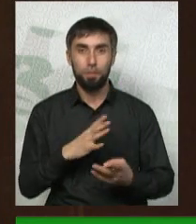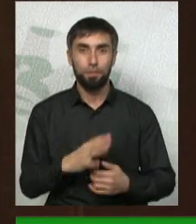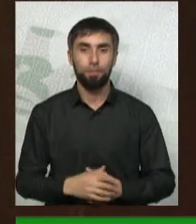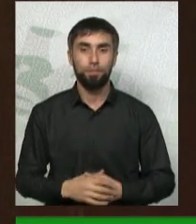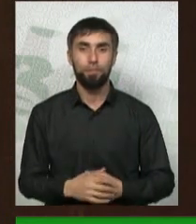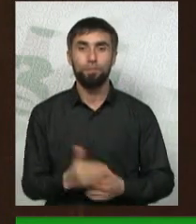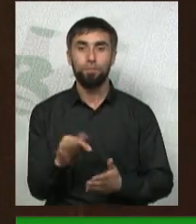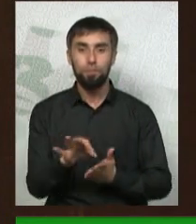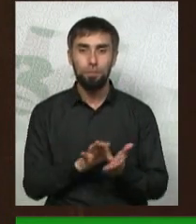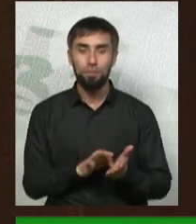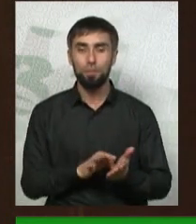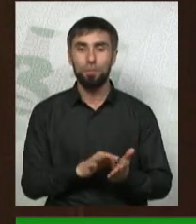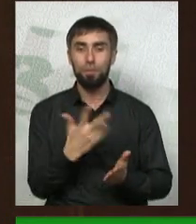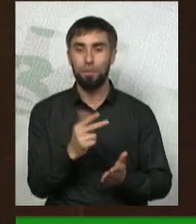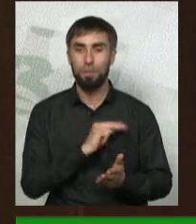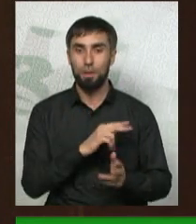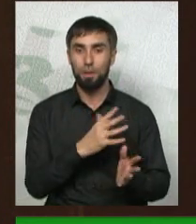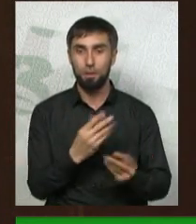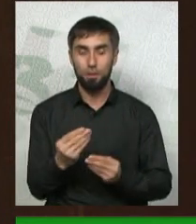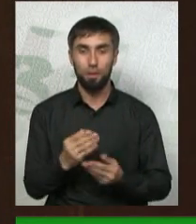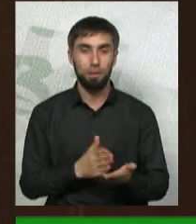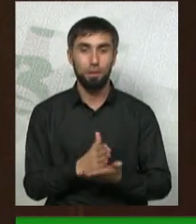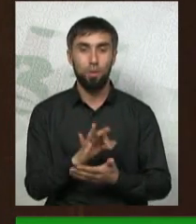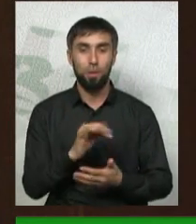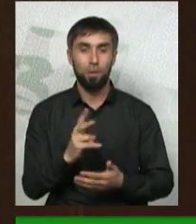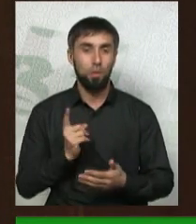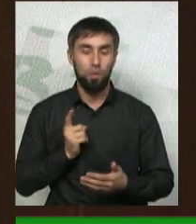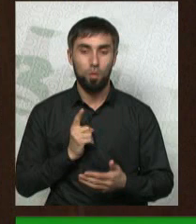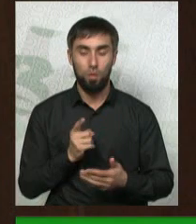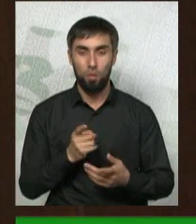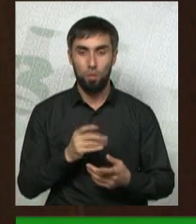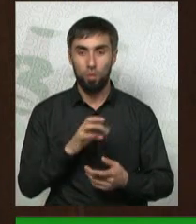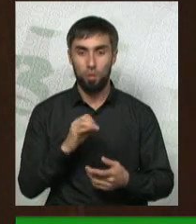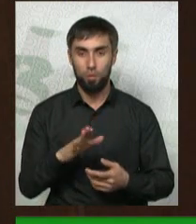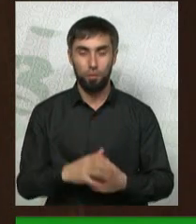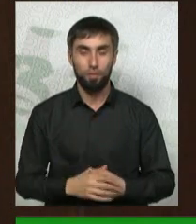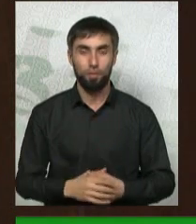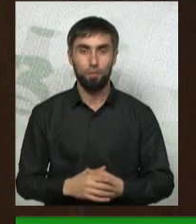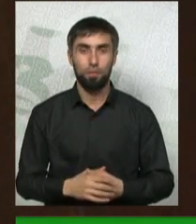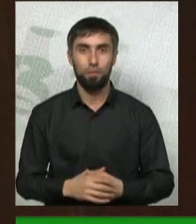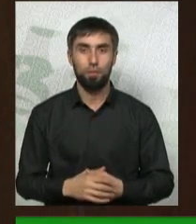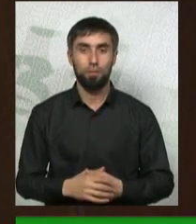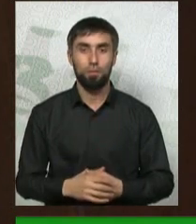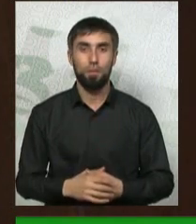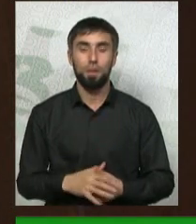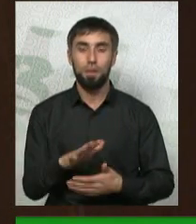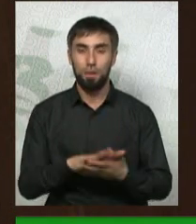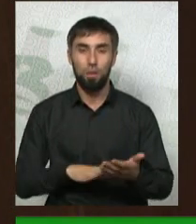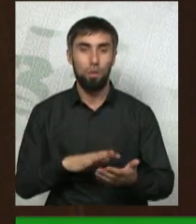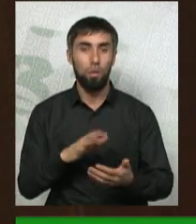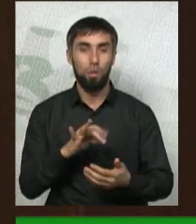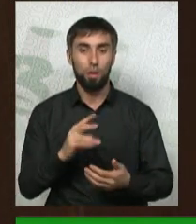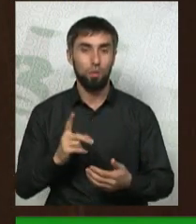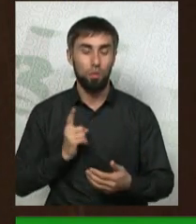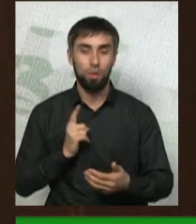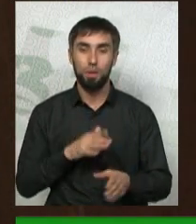быть незамедлительно в течение 3 рабочих дней направлены в органы охраны объектов культурного наследия. Далее орган охраны